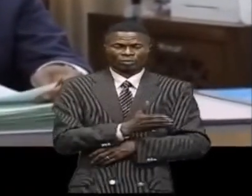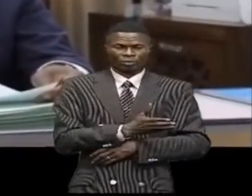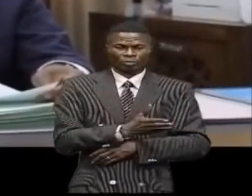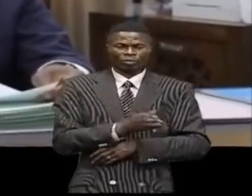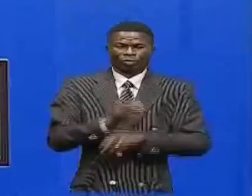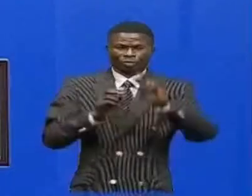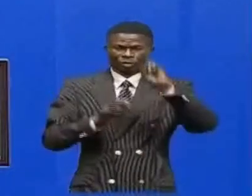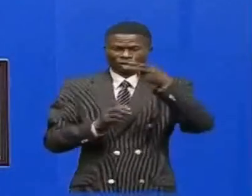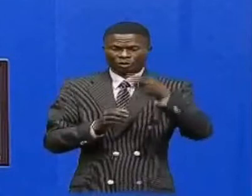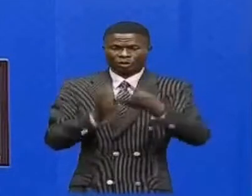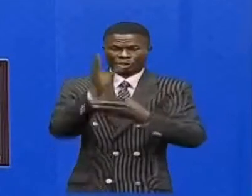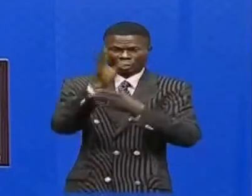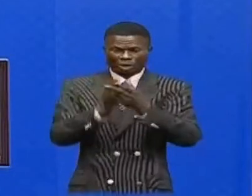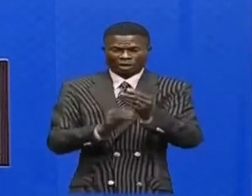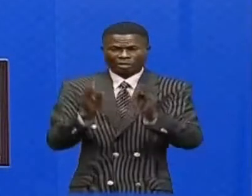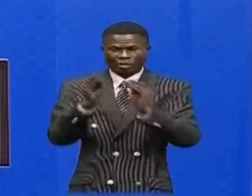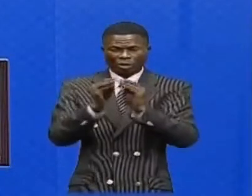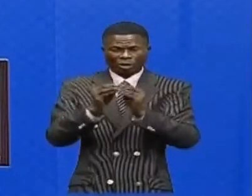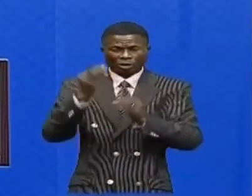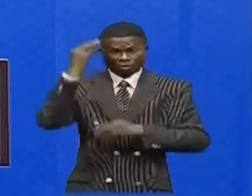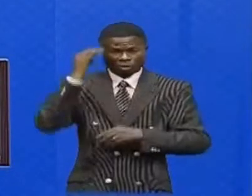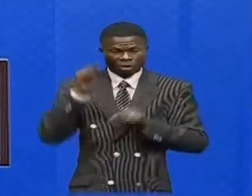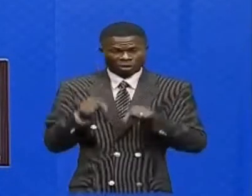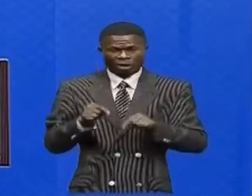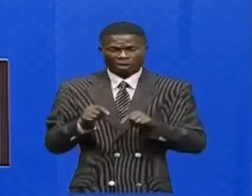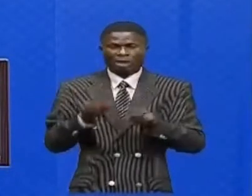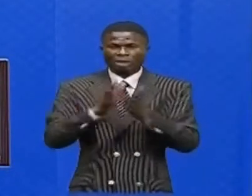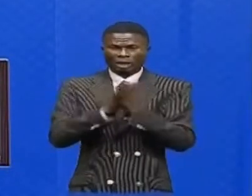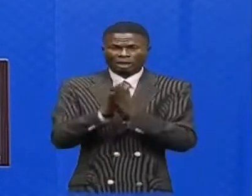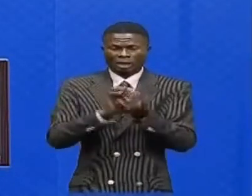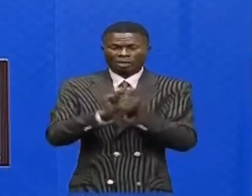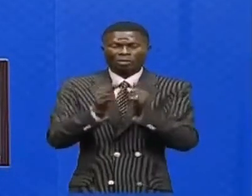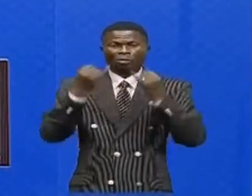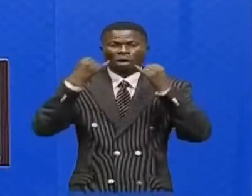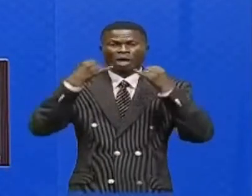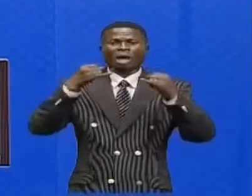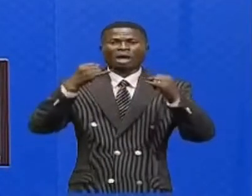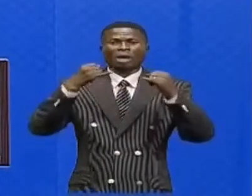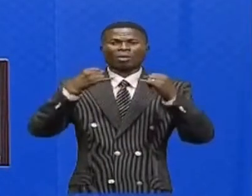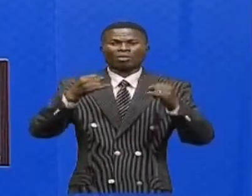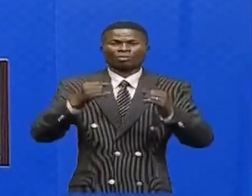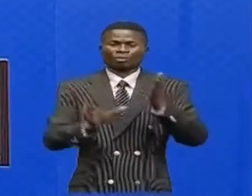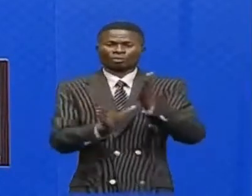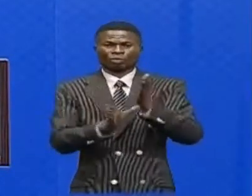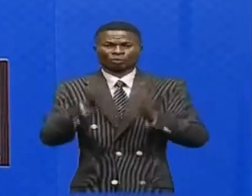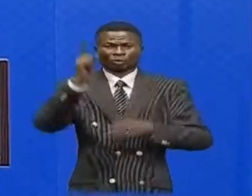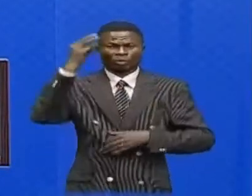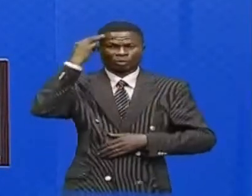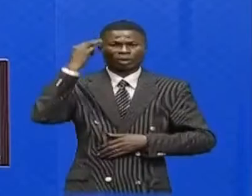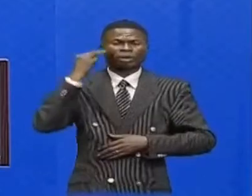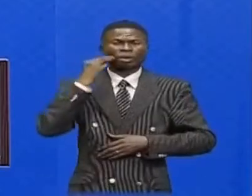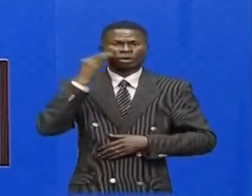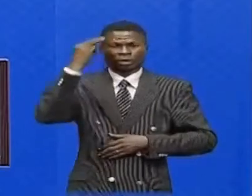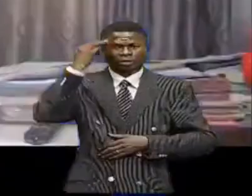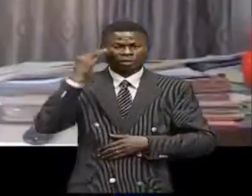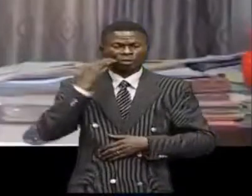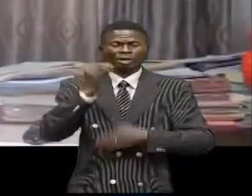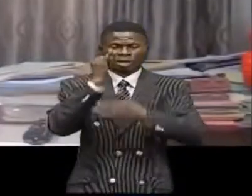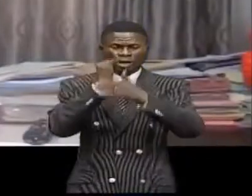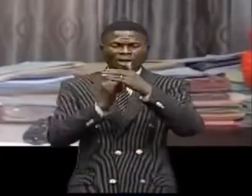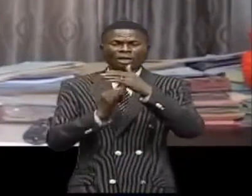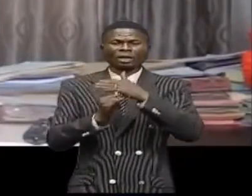Au deuxième chapitre du Conseil de ministres de ce jour relatif au point d'information, le vice-premier ministre, ministre de